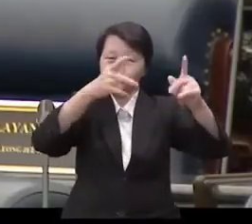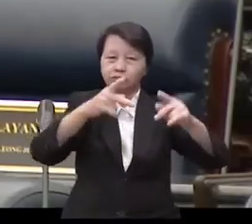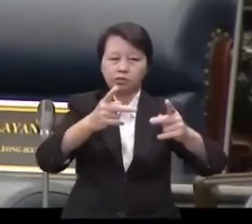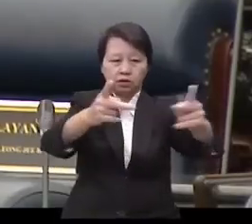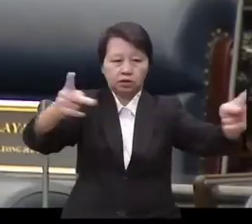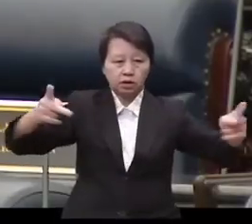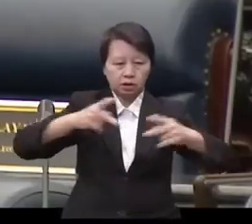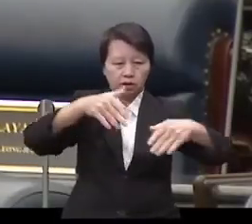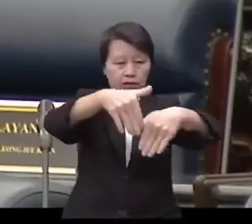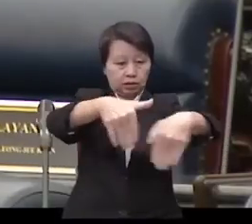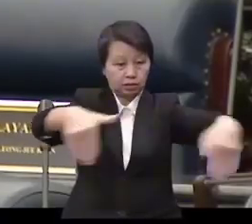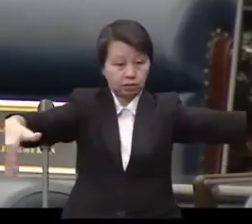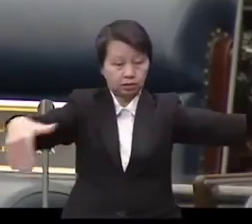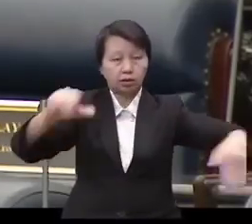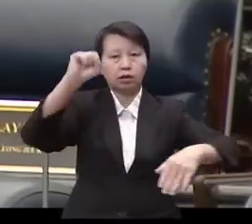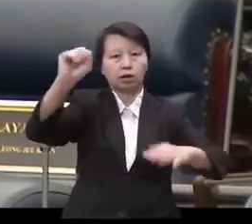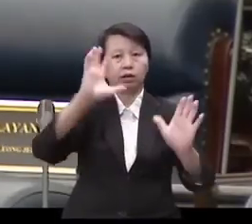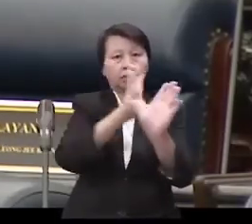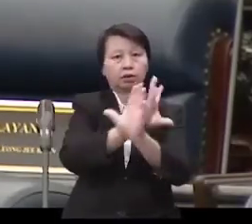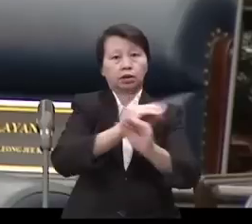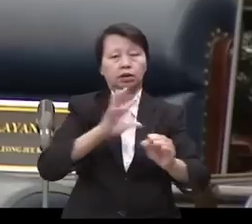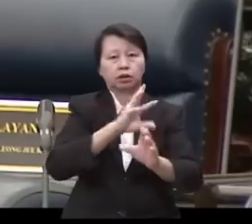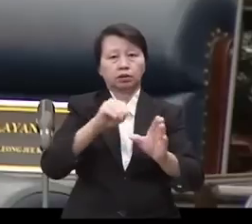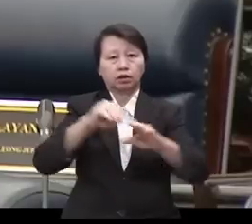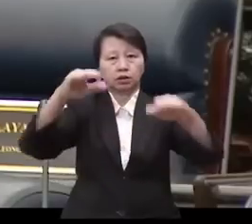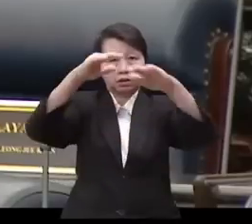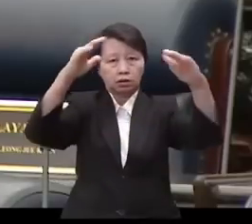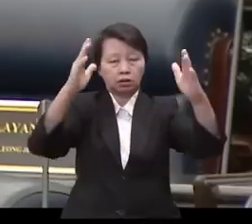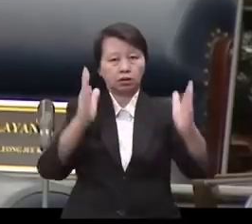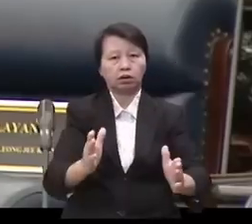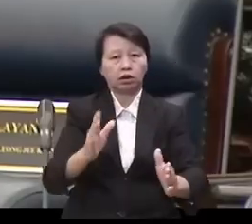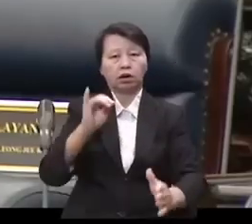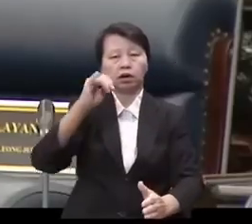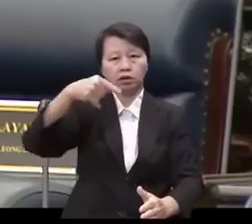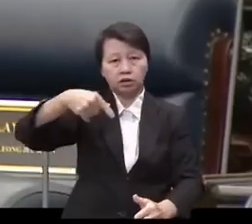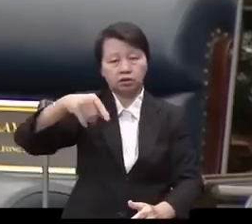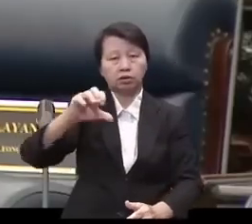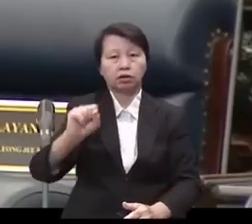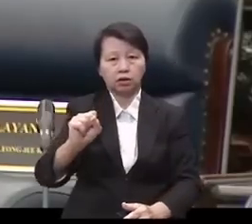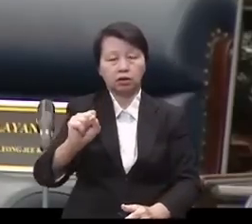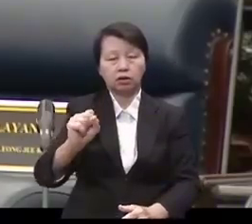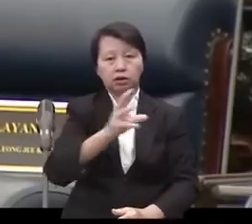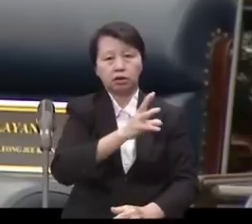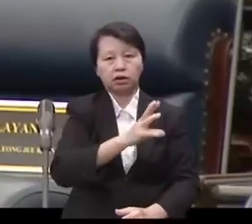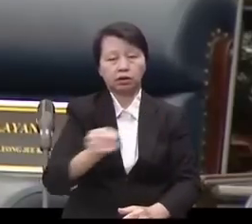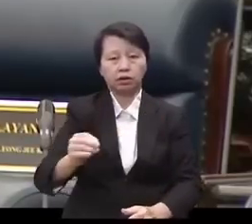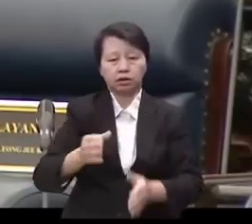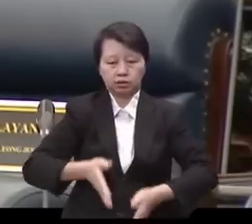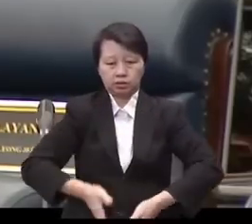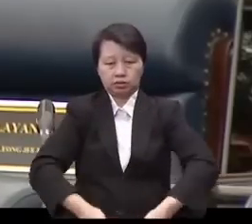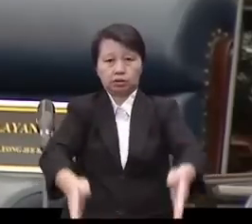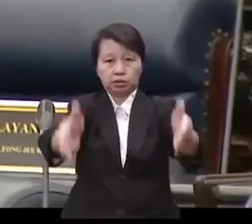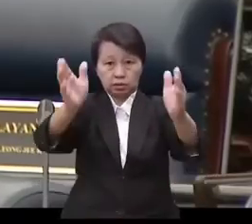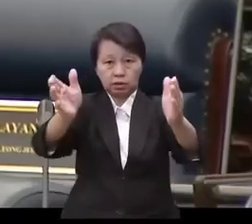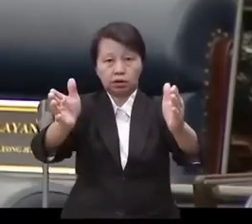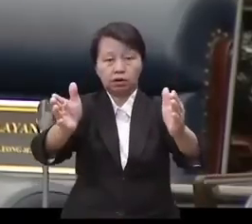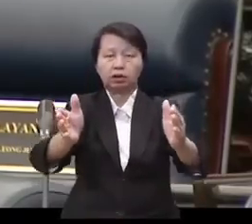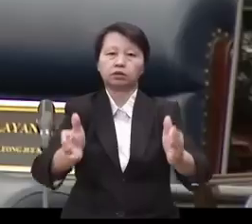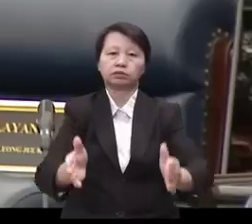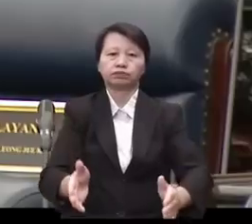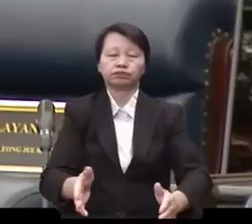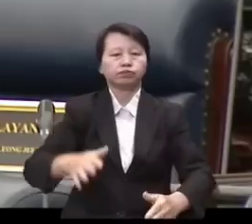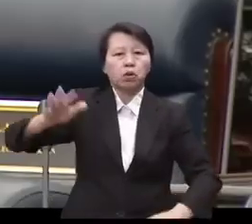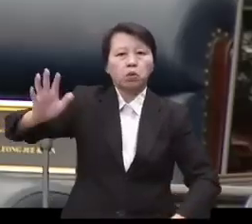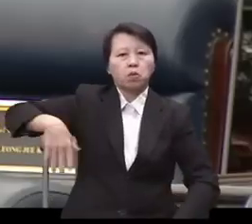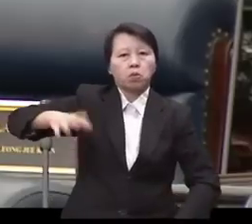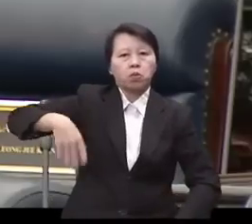kawasan sempadan Sabah Sarawak termasuk kompleksi IQS dan jalan raya